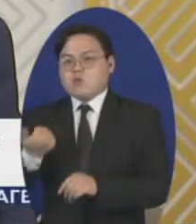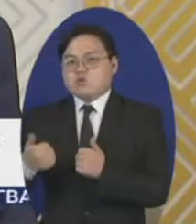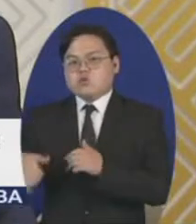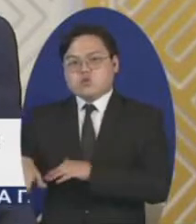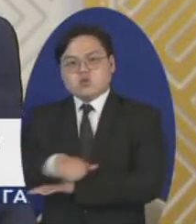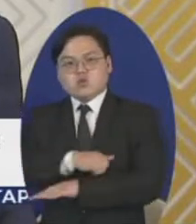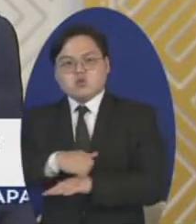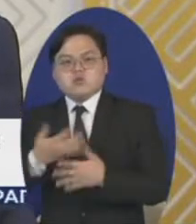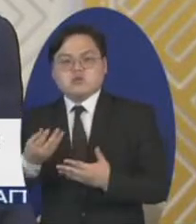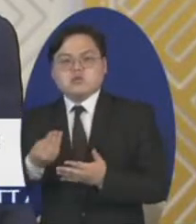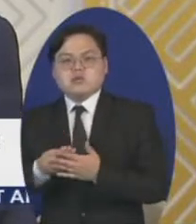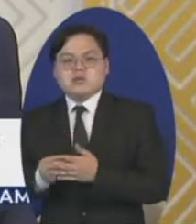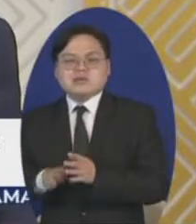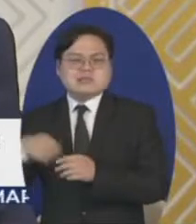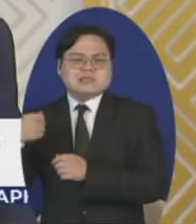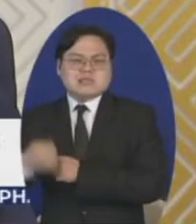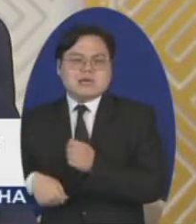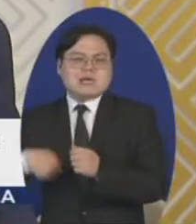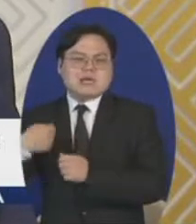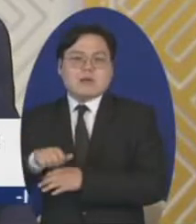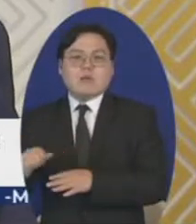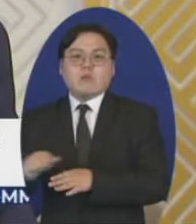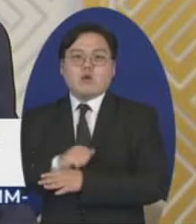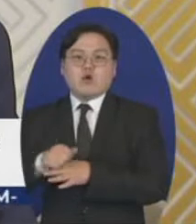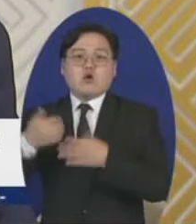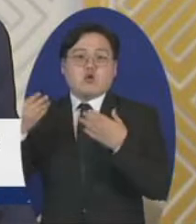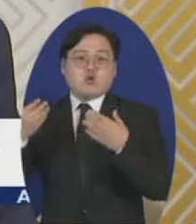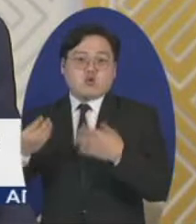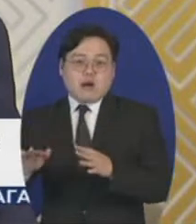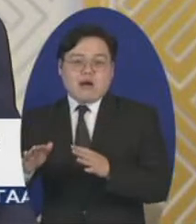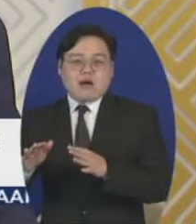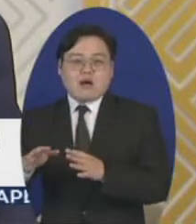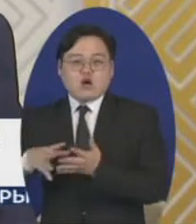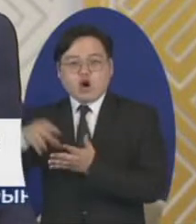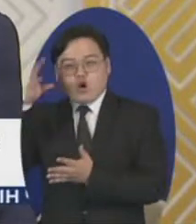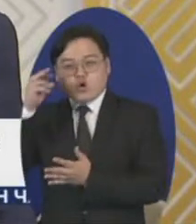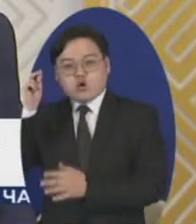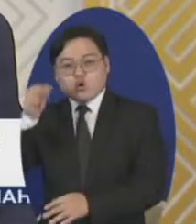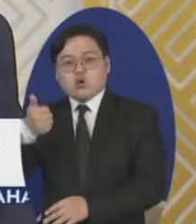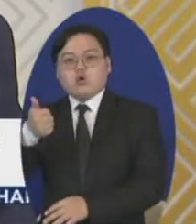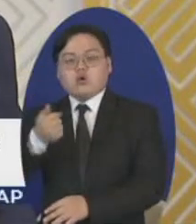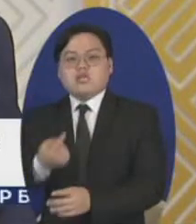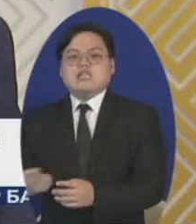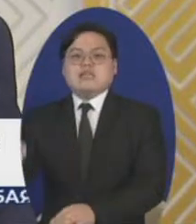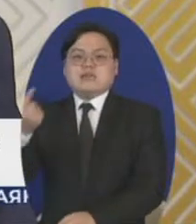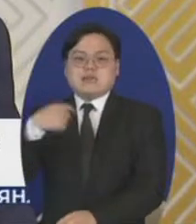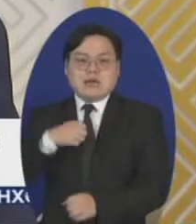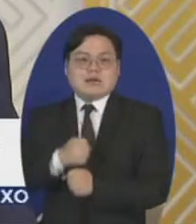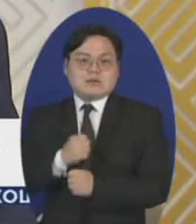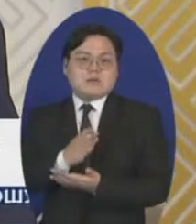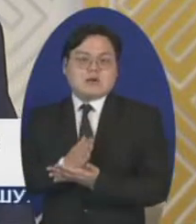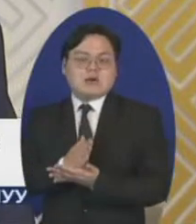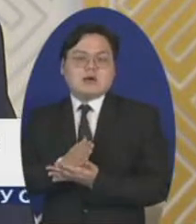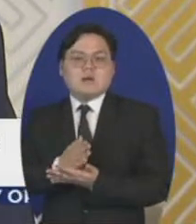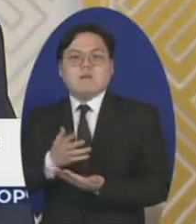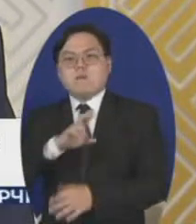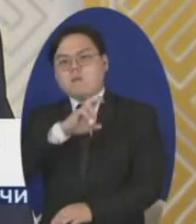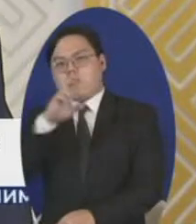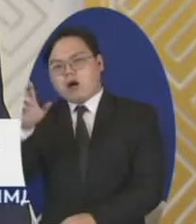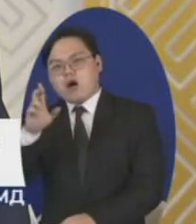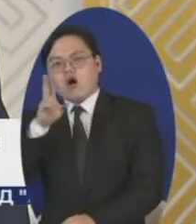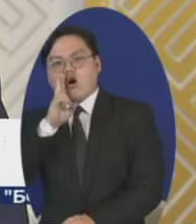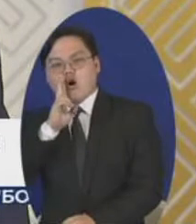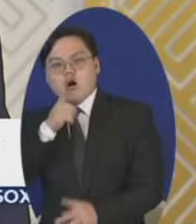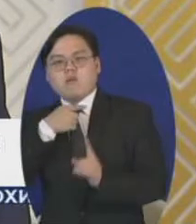орнуудад өндөр зардал гаргаж бэлтгэсэн залуучууд бол ирээд ажиллаж байгаа. За үүнээс гадна одоо байгаль орчин хөдөө аж ахуй, хүчний аюулгүй